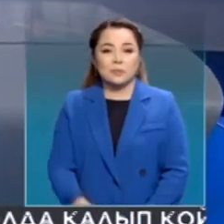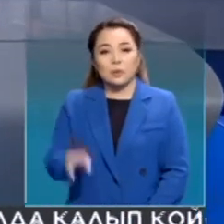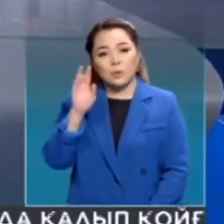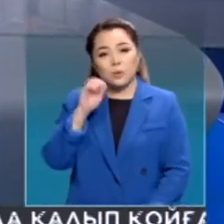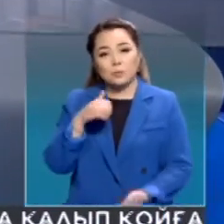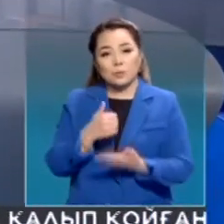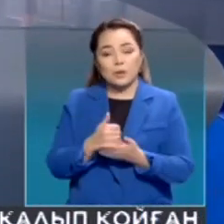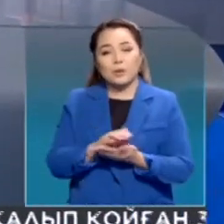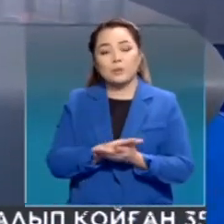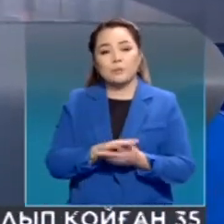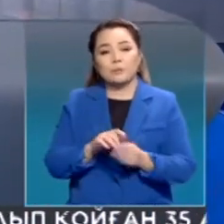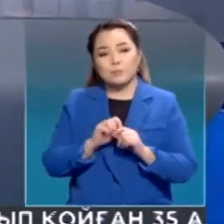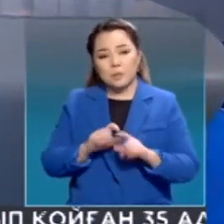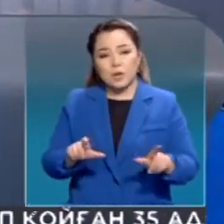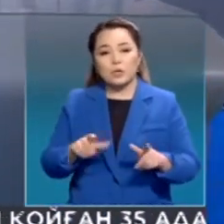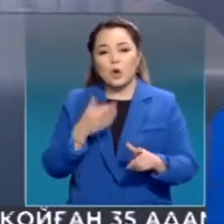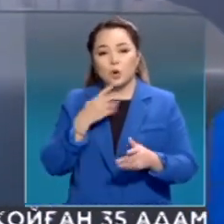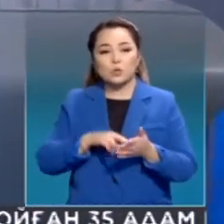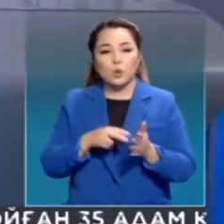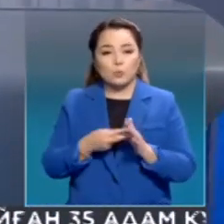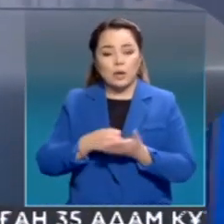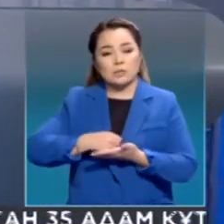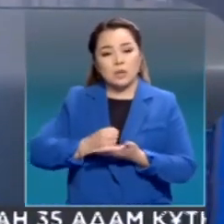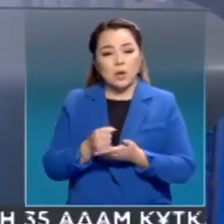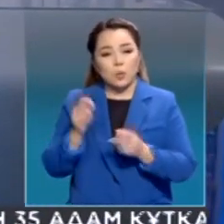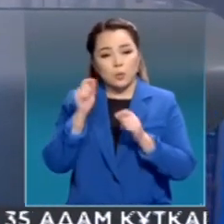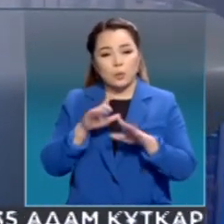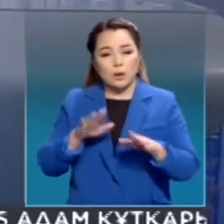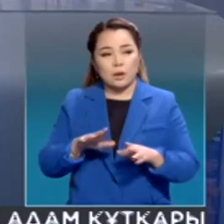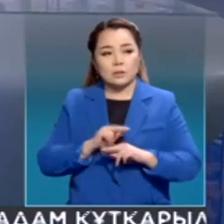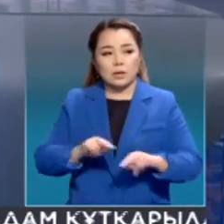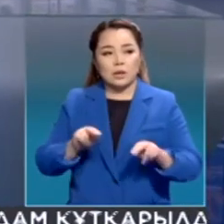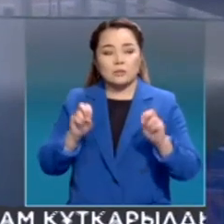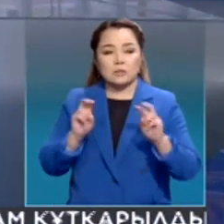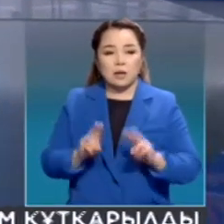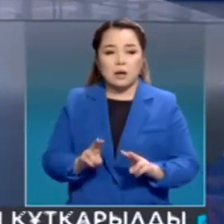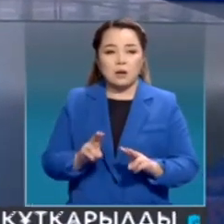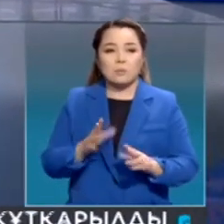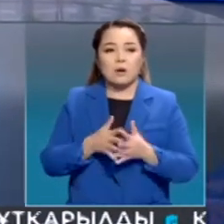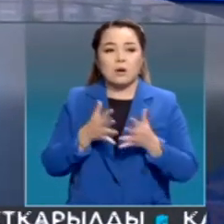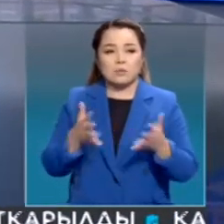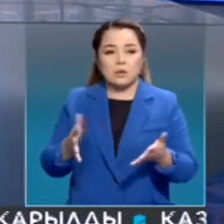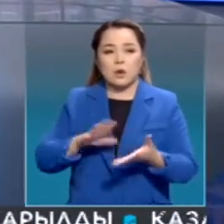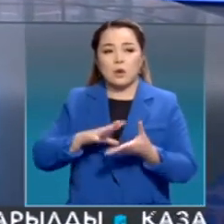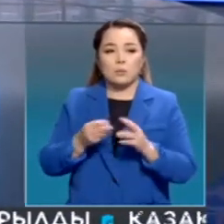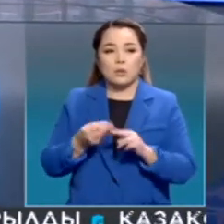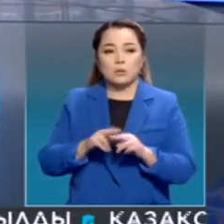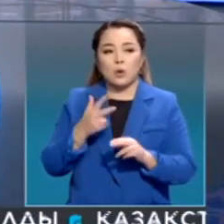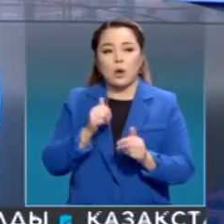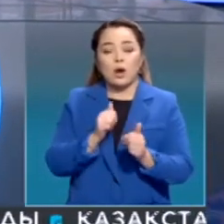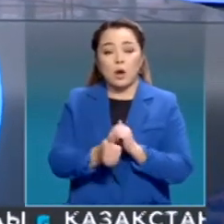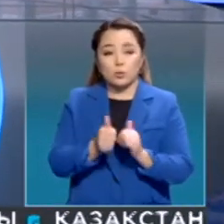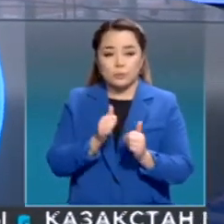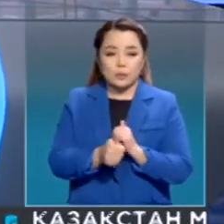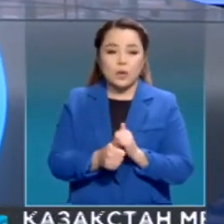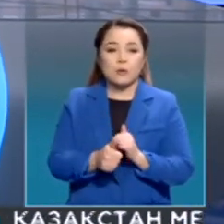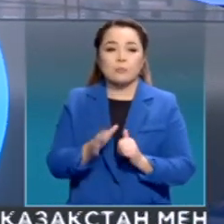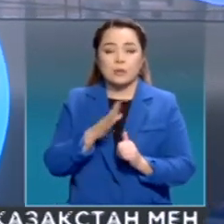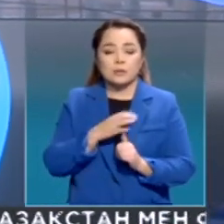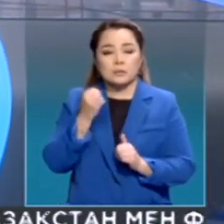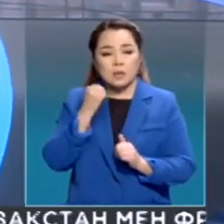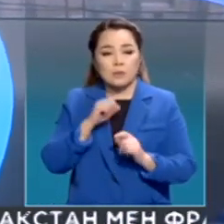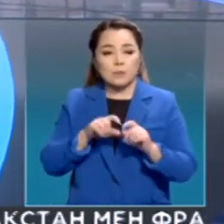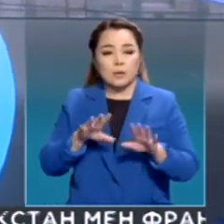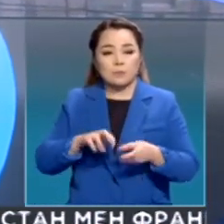Үкімет жайлы мектеп ұлттық жобасын мақұлдады. Оқу-ағарту министрінің айтуынша, ауқымды бағдарлама үш ауысымды және апатты